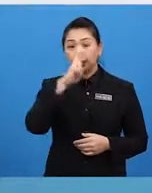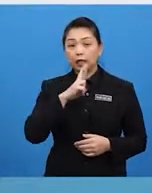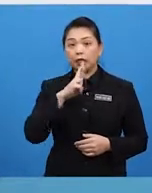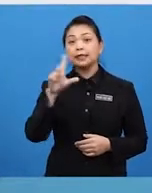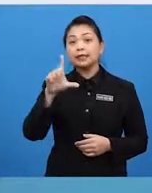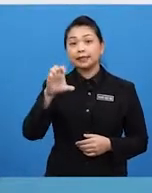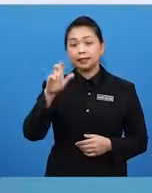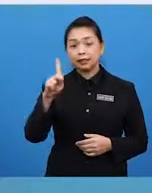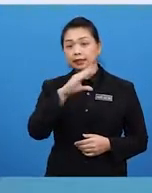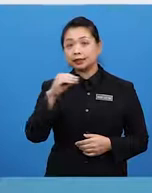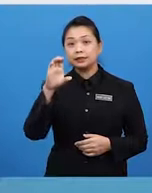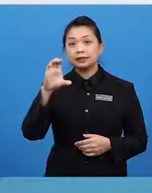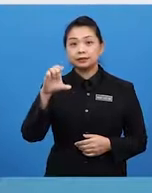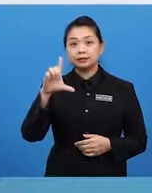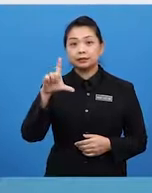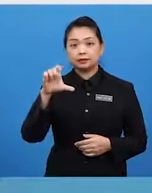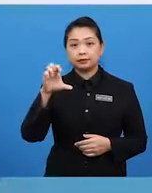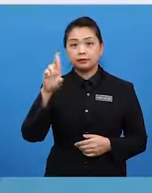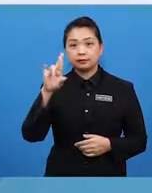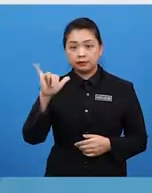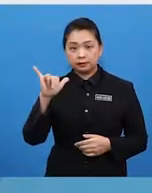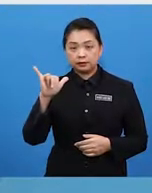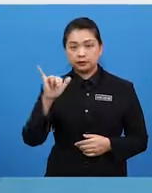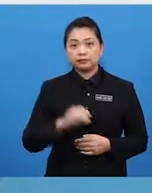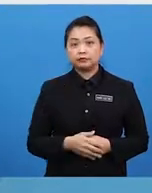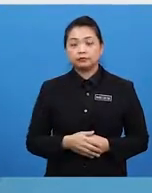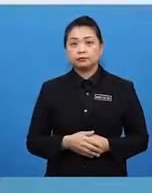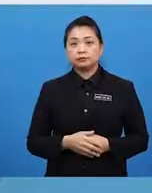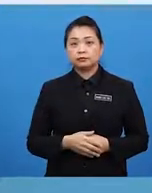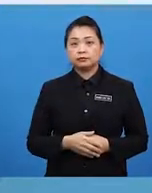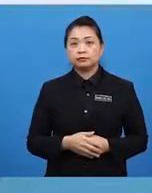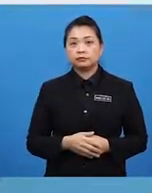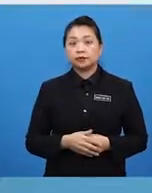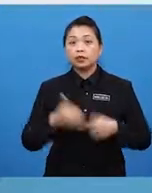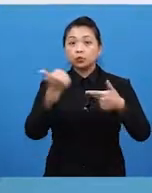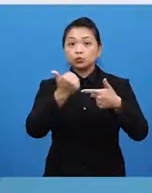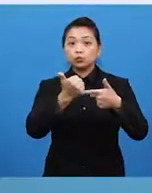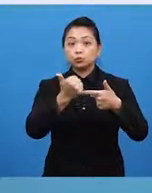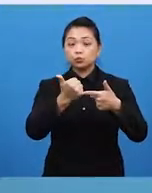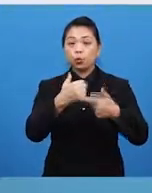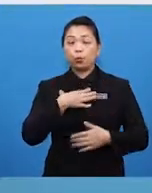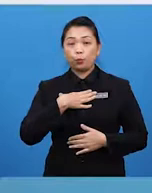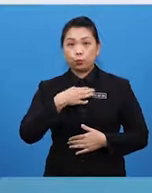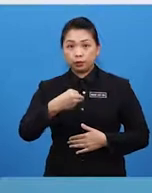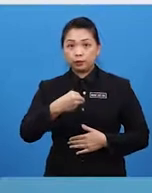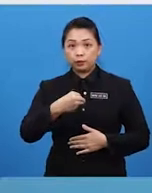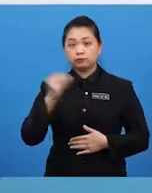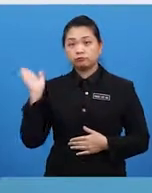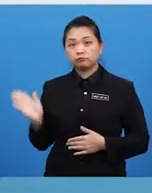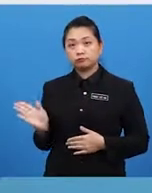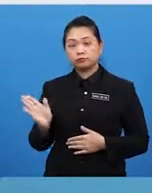dan stelleri yang kedua ialah white merek what